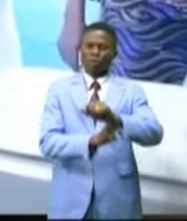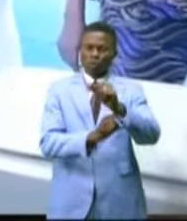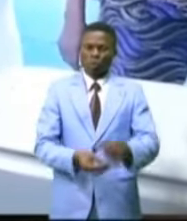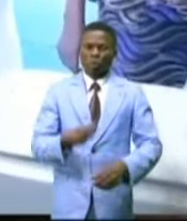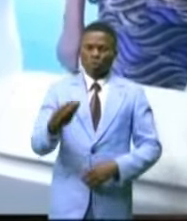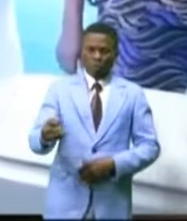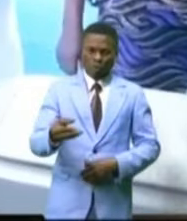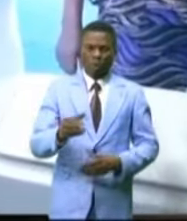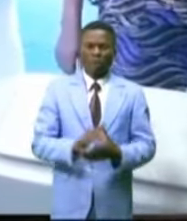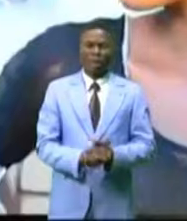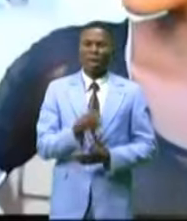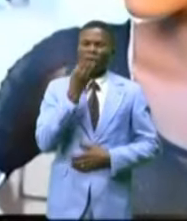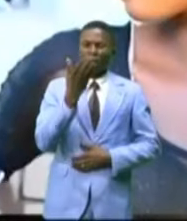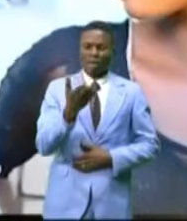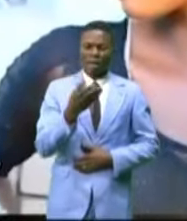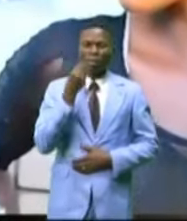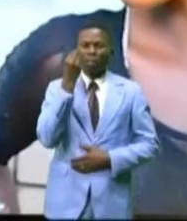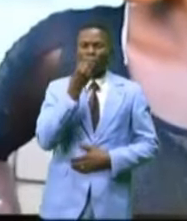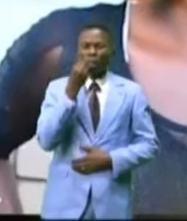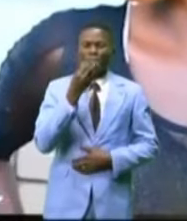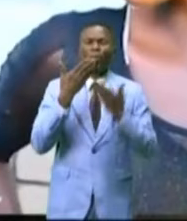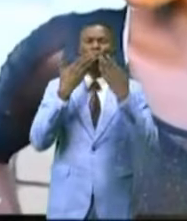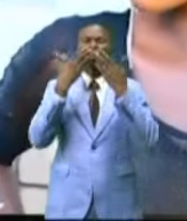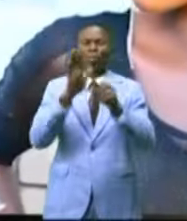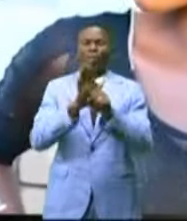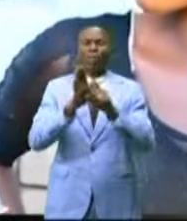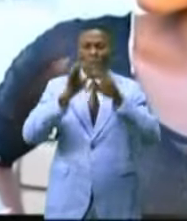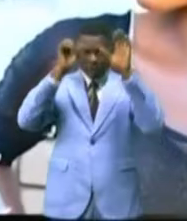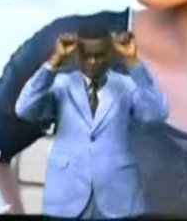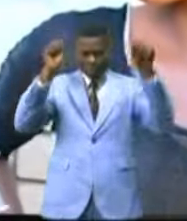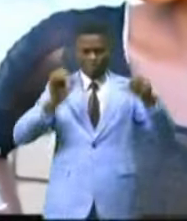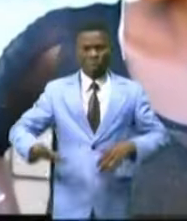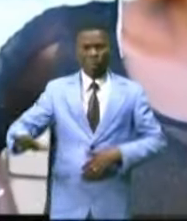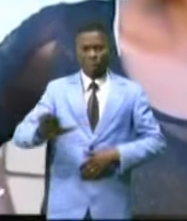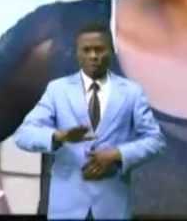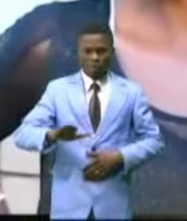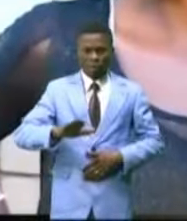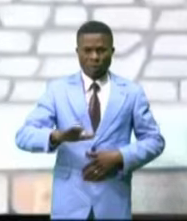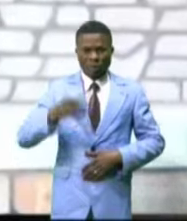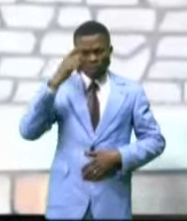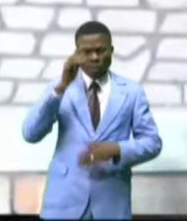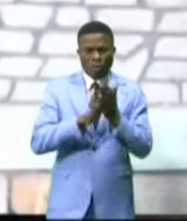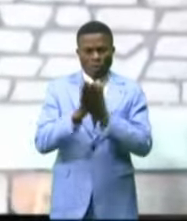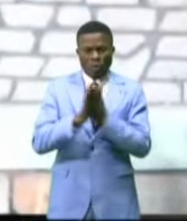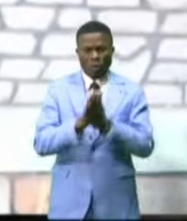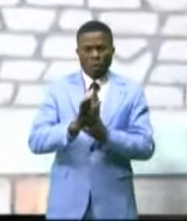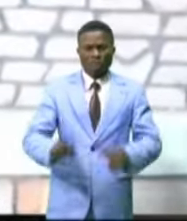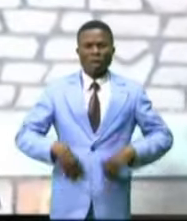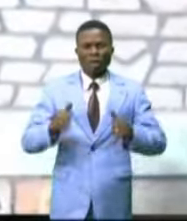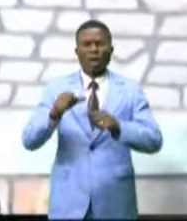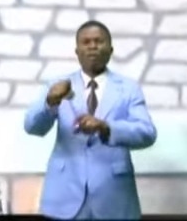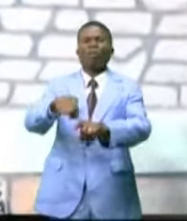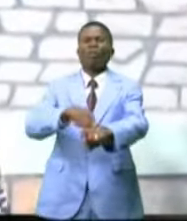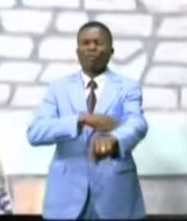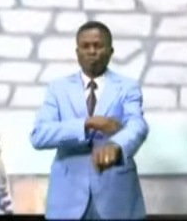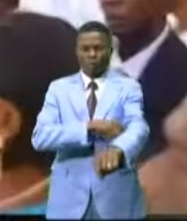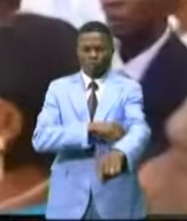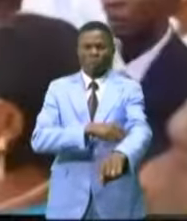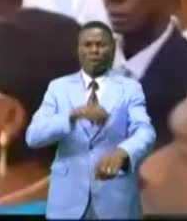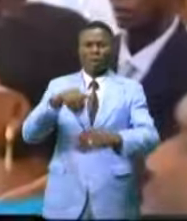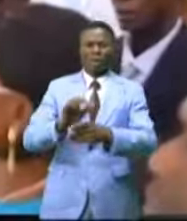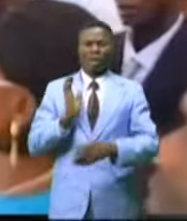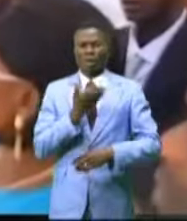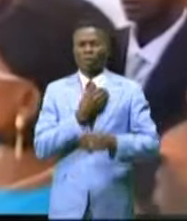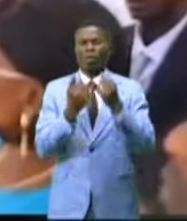d'elles a eu des mots justes pour dire merci au président de la République et pour lui souhaiter une longévité à la tête du pays